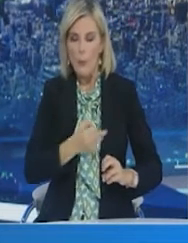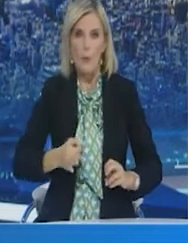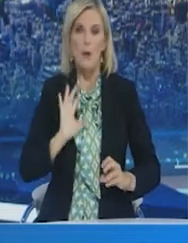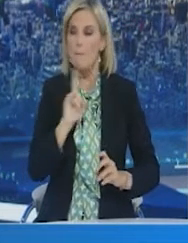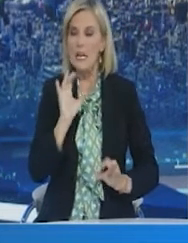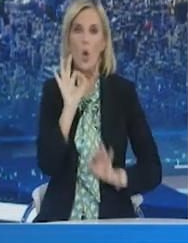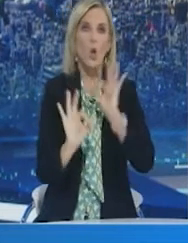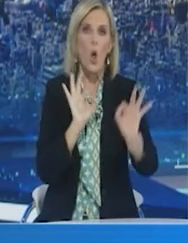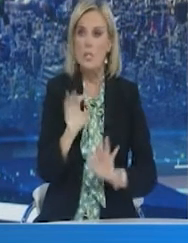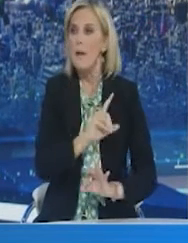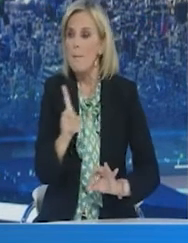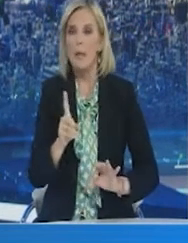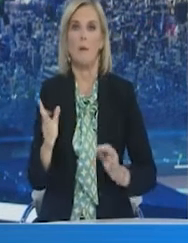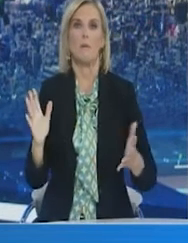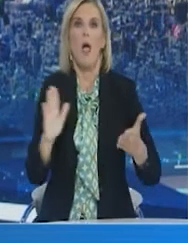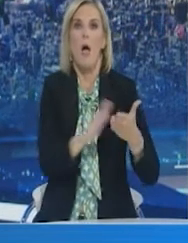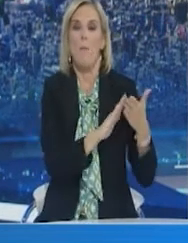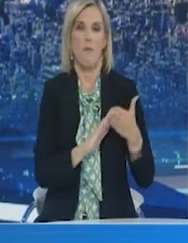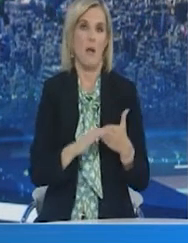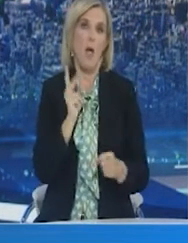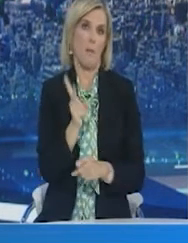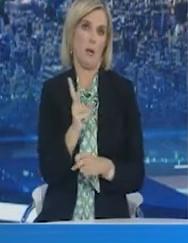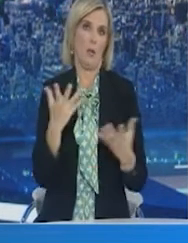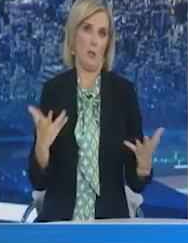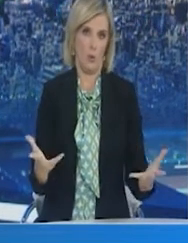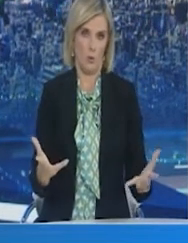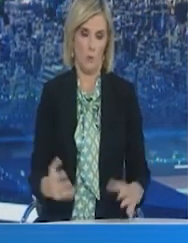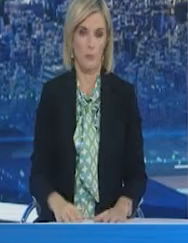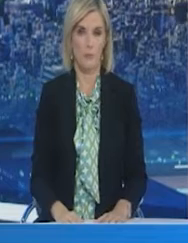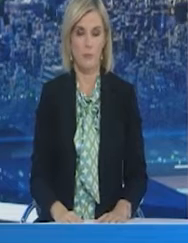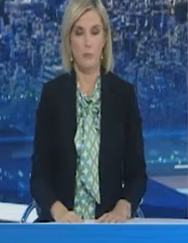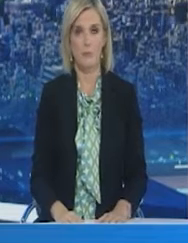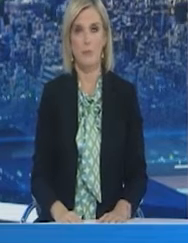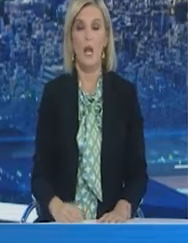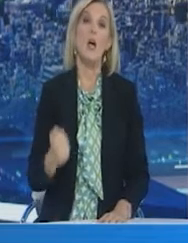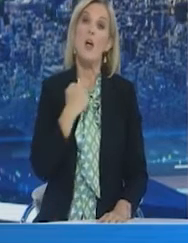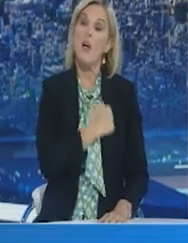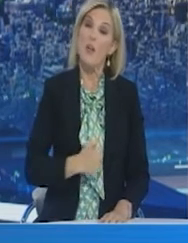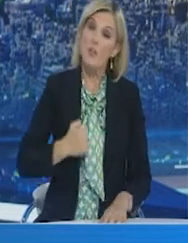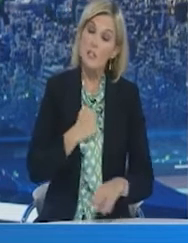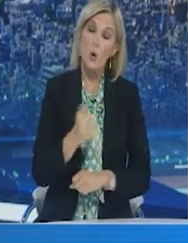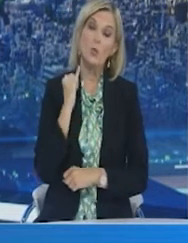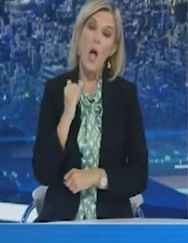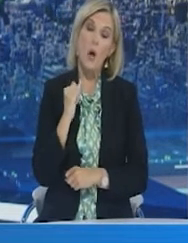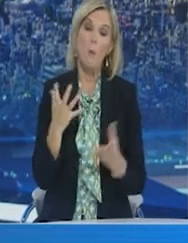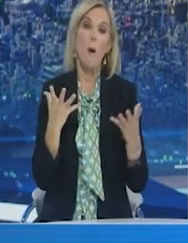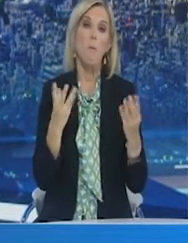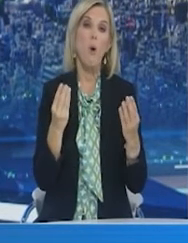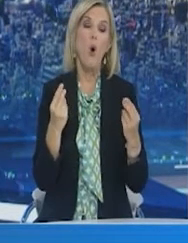αυτό λαμβάνει χώρα σε μια στιγμή που η πανδημία δεν έχει τελειώσει, έχουμε δρόμο μπροστά